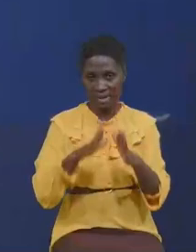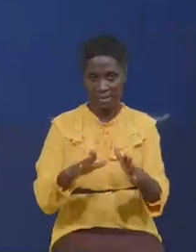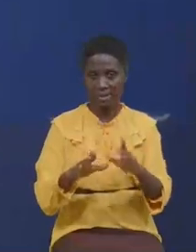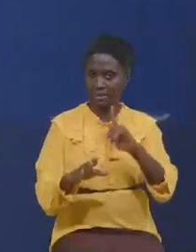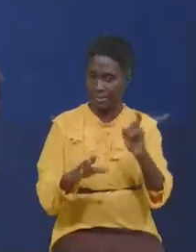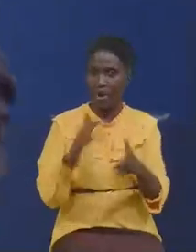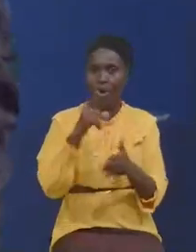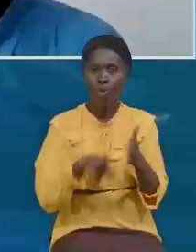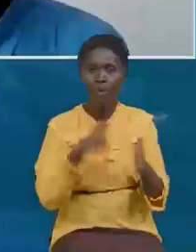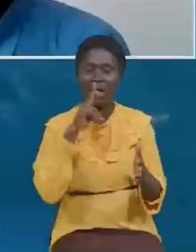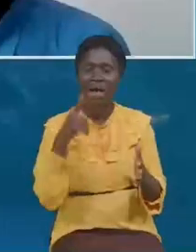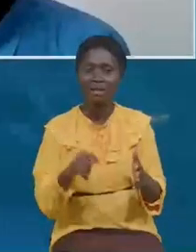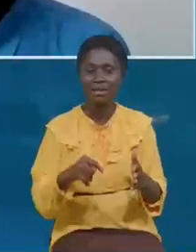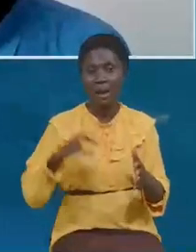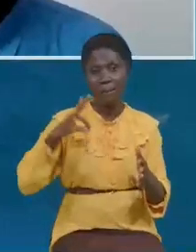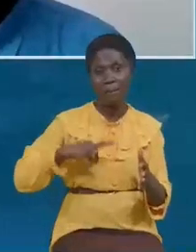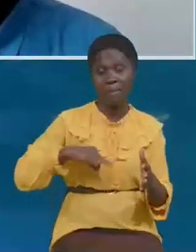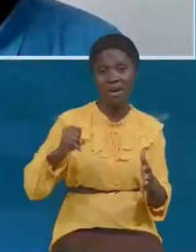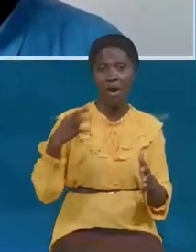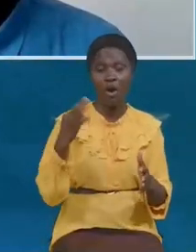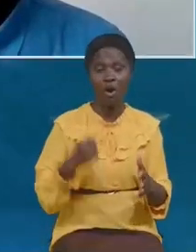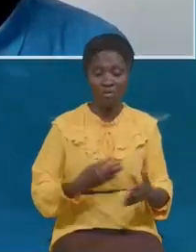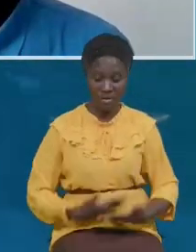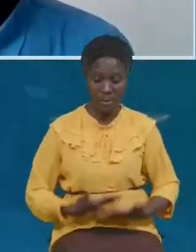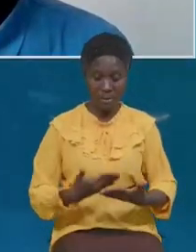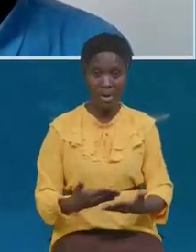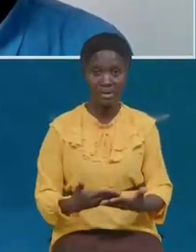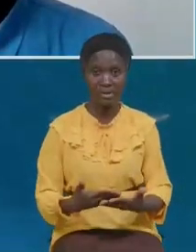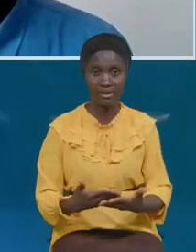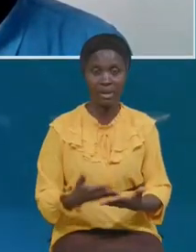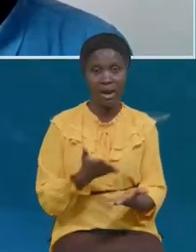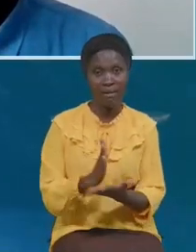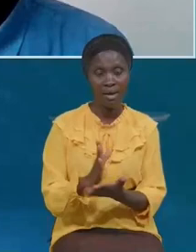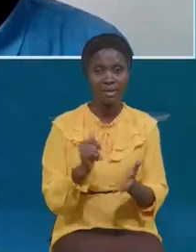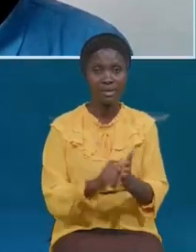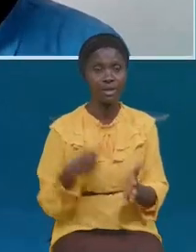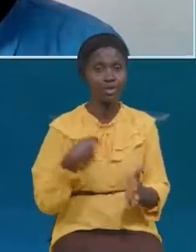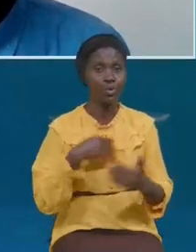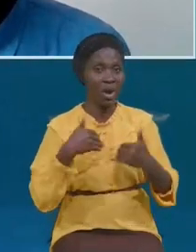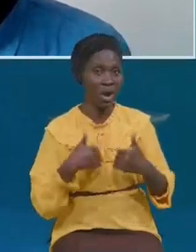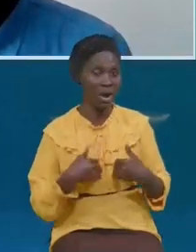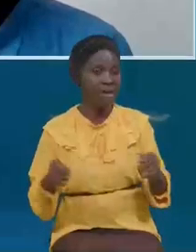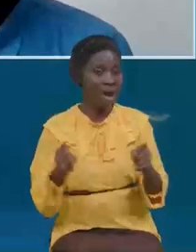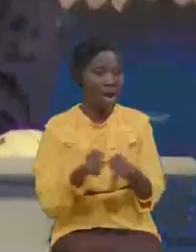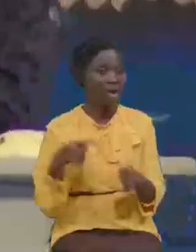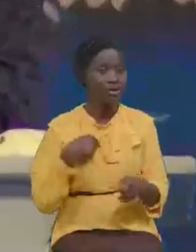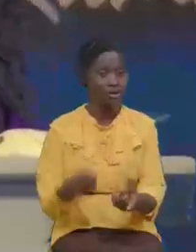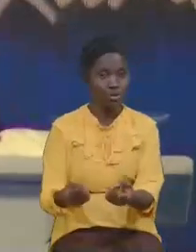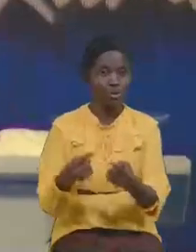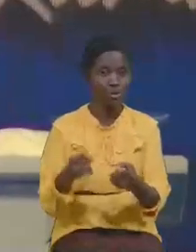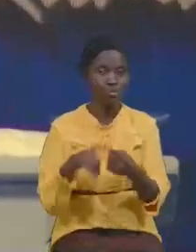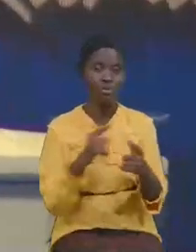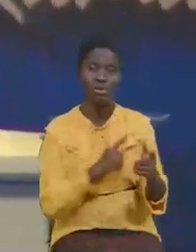sont les bienfaits des droits d'aînesse que nous avons comme nous venons au